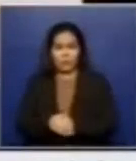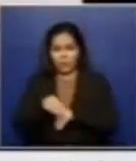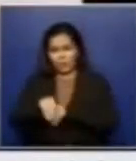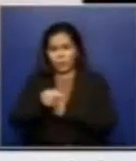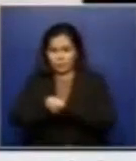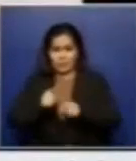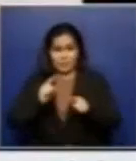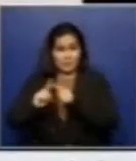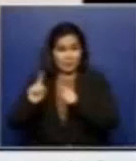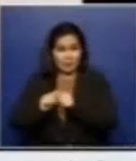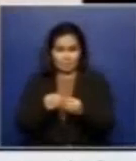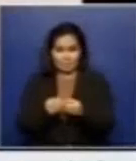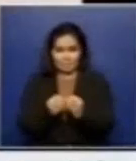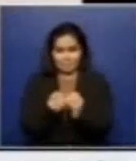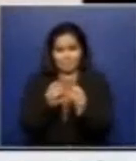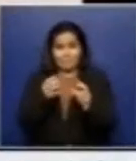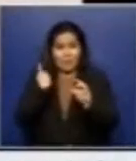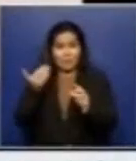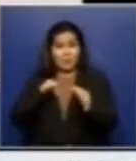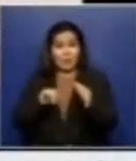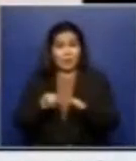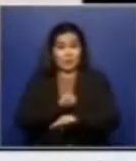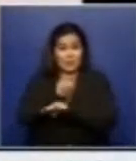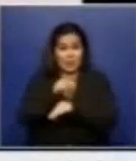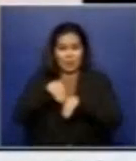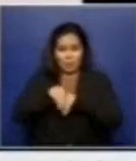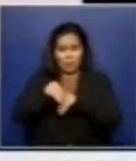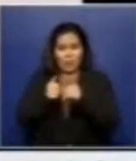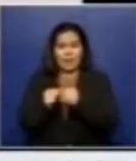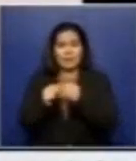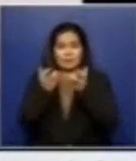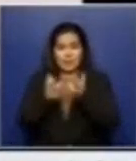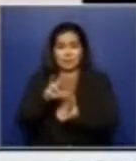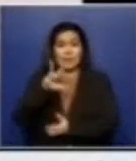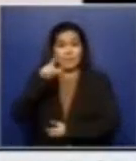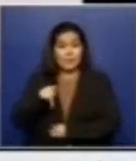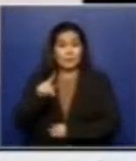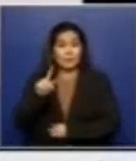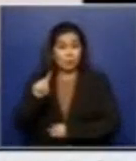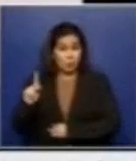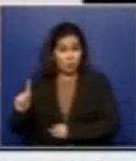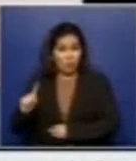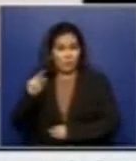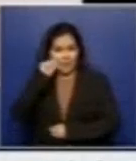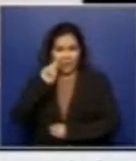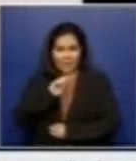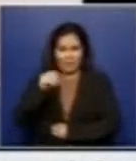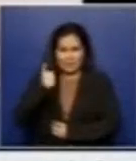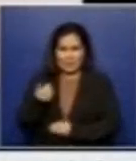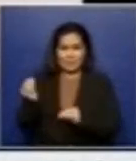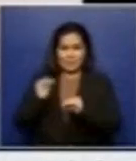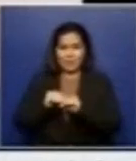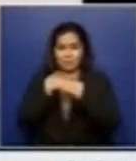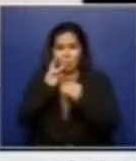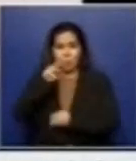ผลิตทางการเกษตรเคยปลูกมัน1ไร่ได้3ตันถ้ามีระบบน้ำก็จะได้6ตันแล้วจะขายมันได้ราค